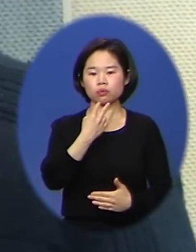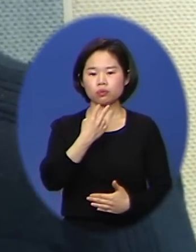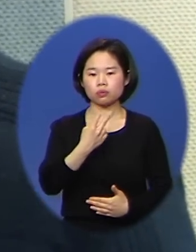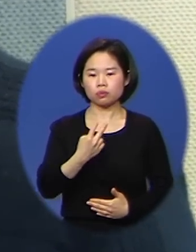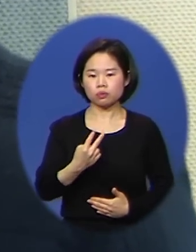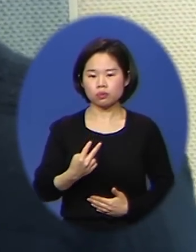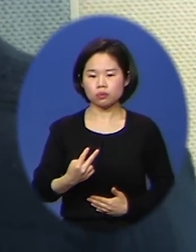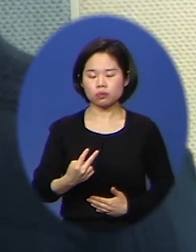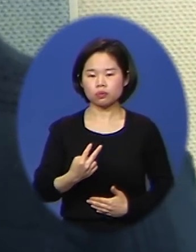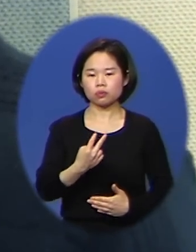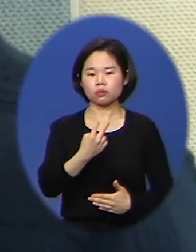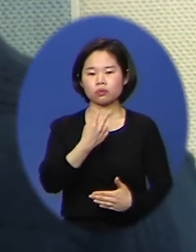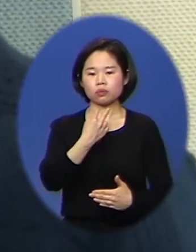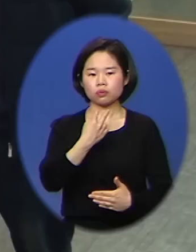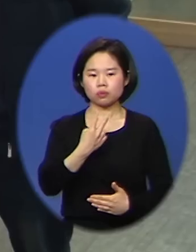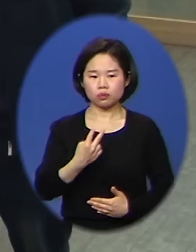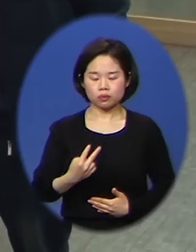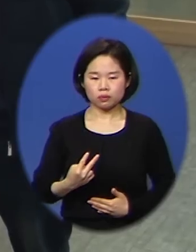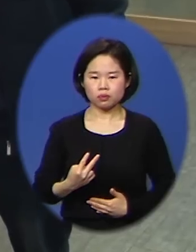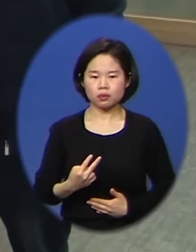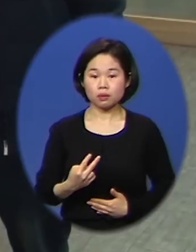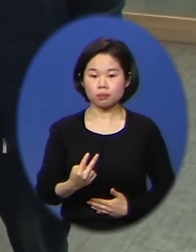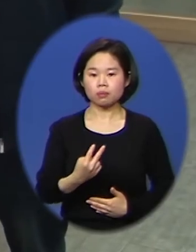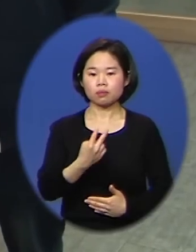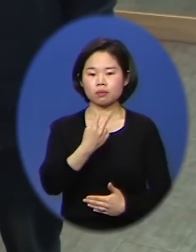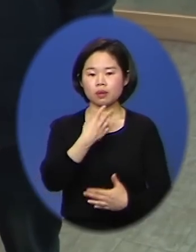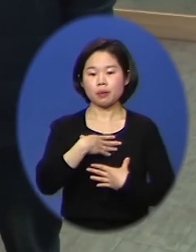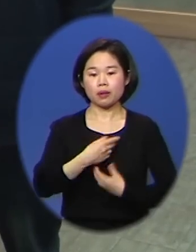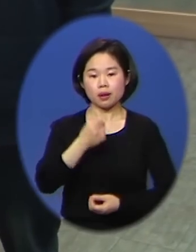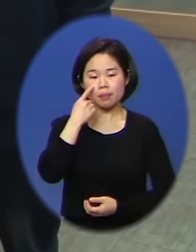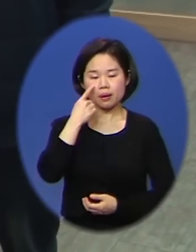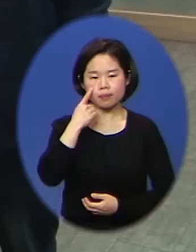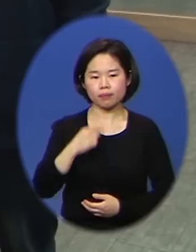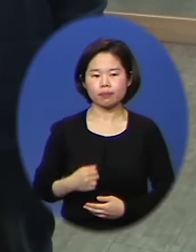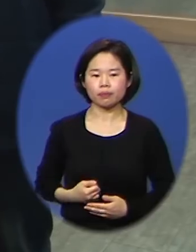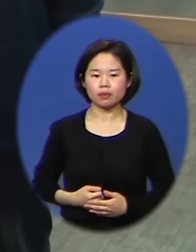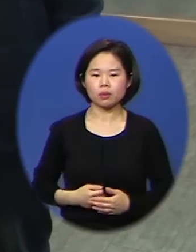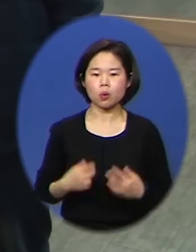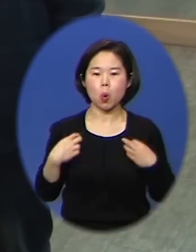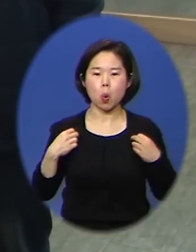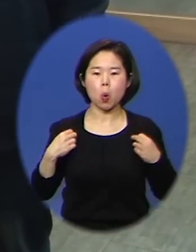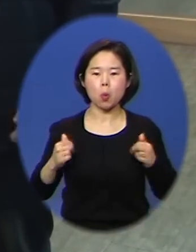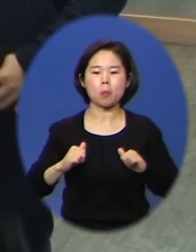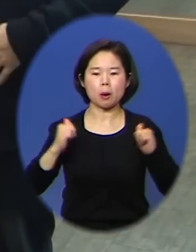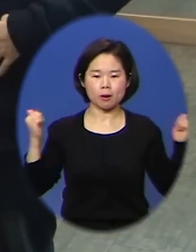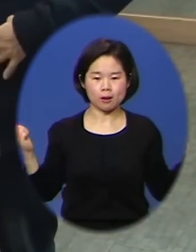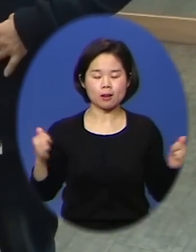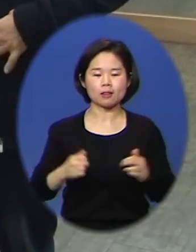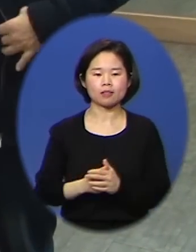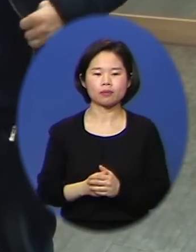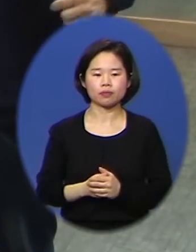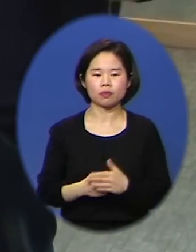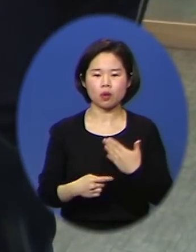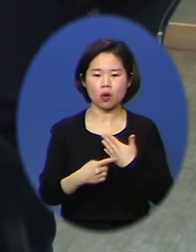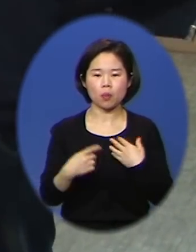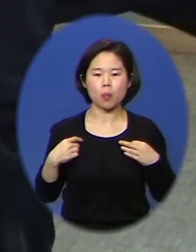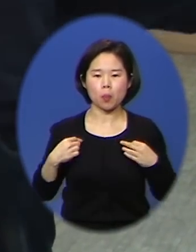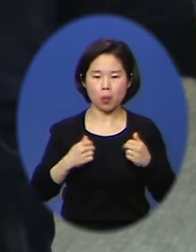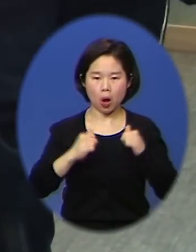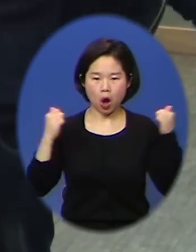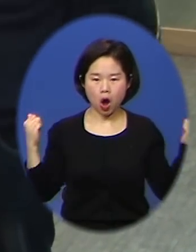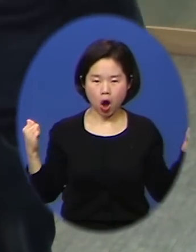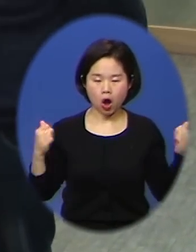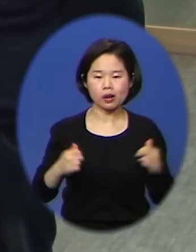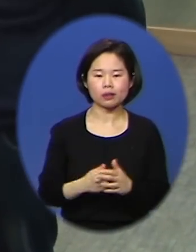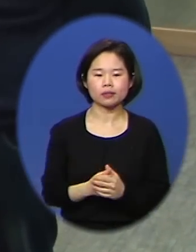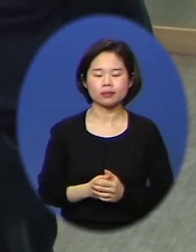여기로만 왔다 갔다 한 번만 들이마셔 봅시다. 편하게. 하나 안 되겠다. 옷을 벗읍시다. 겉옷을 답답하니까